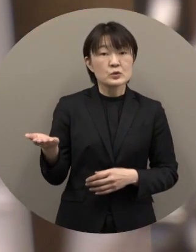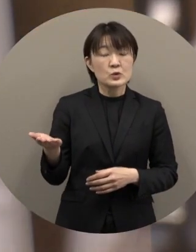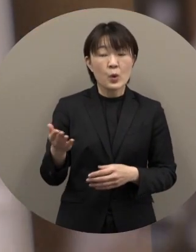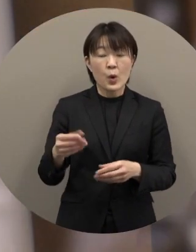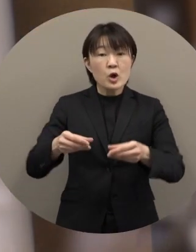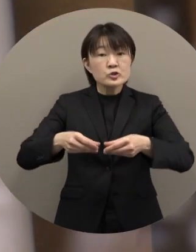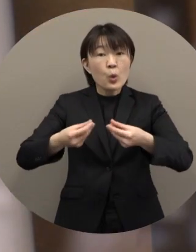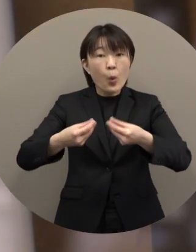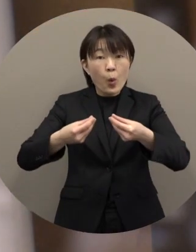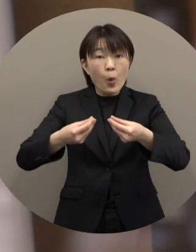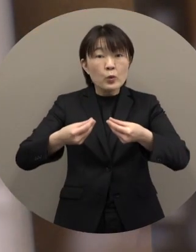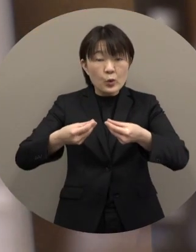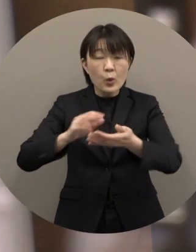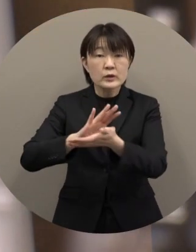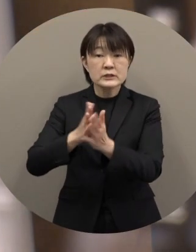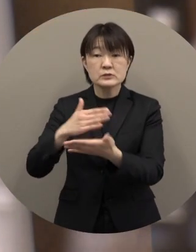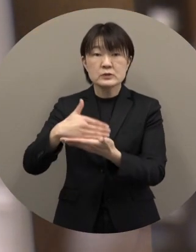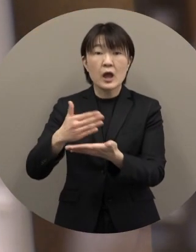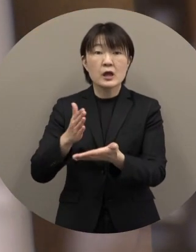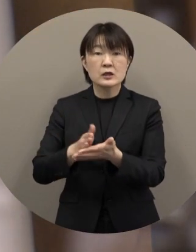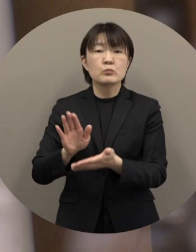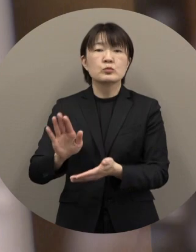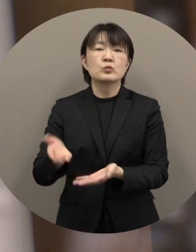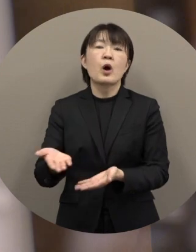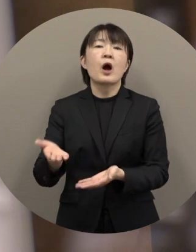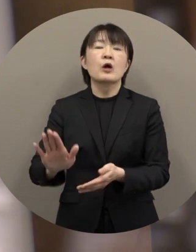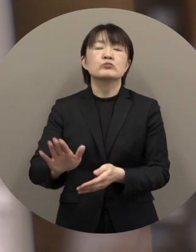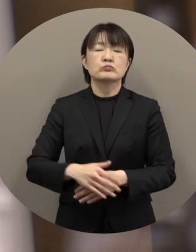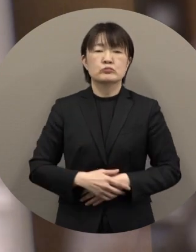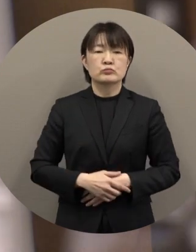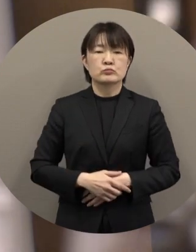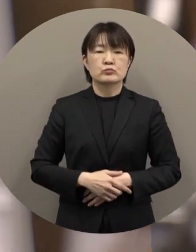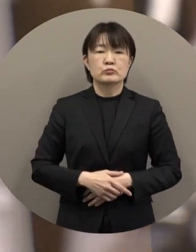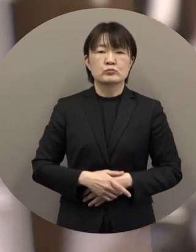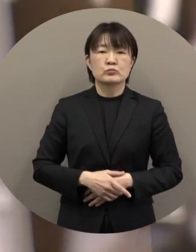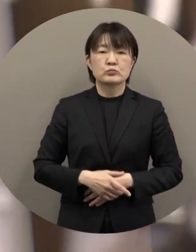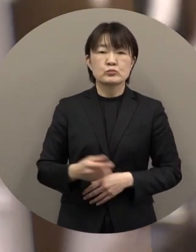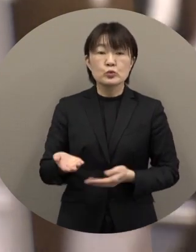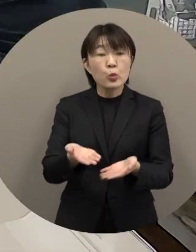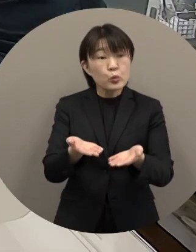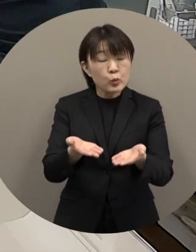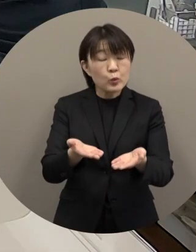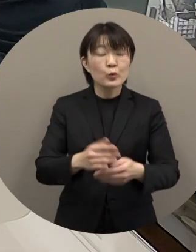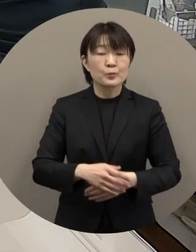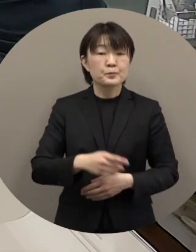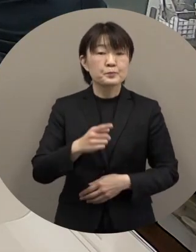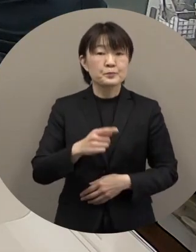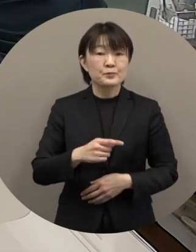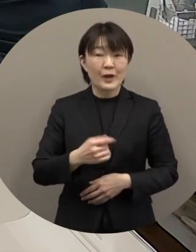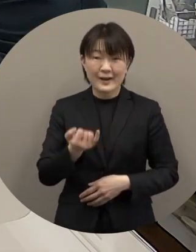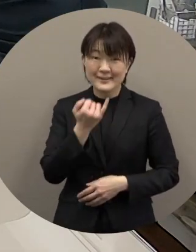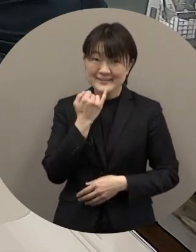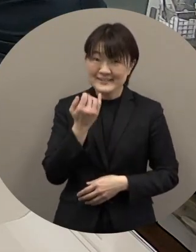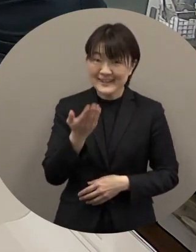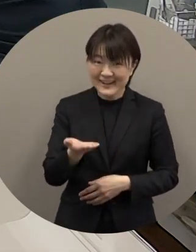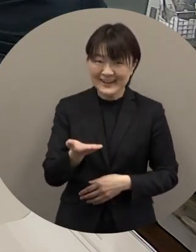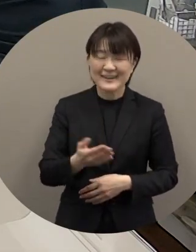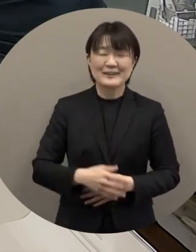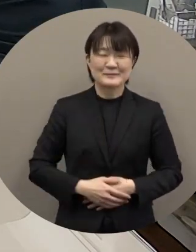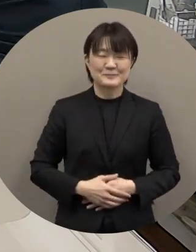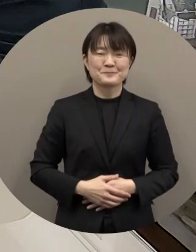ーズケーキ、はい はい、チョコレートのチーズケーキ、 はい、よかったらこちらも。 いいんですか。 ぜ